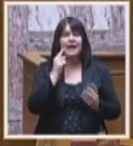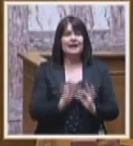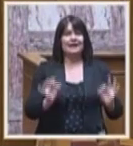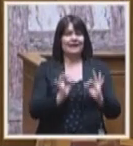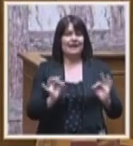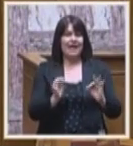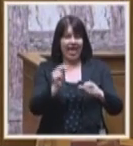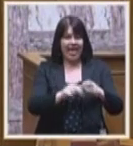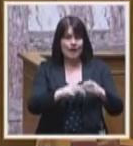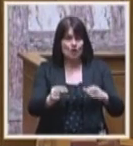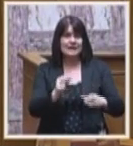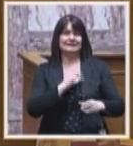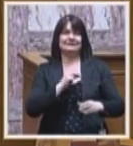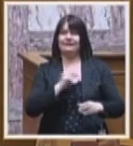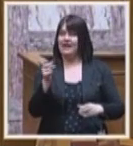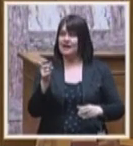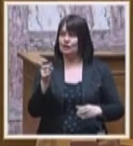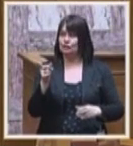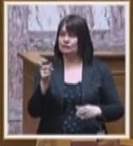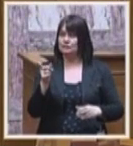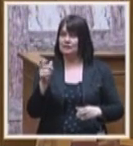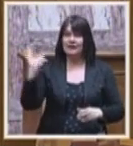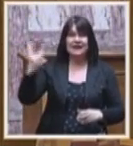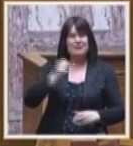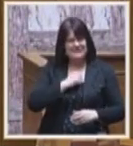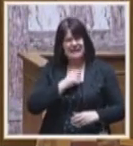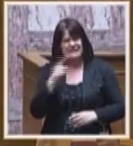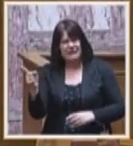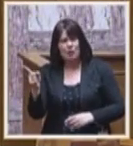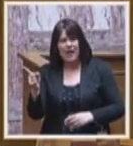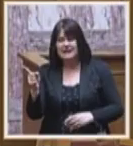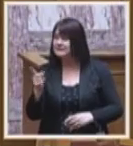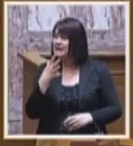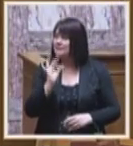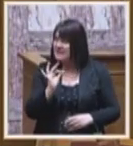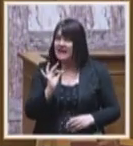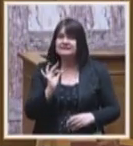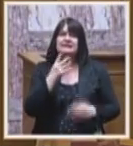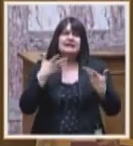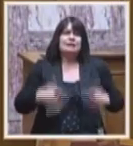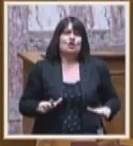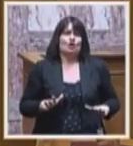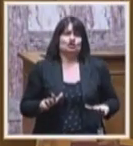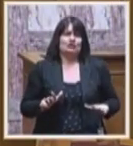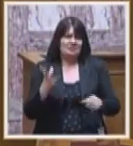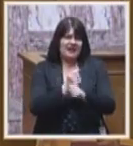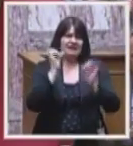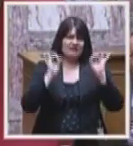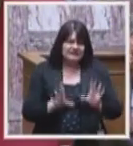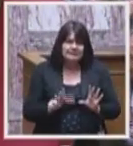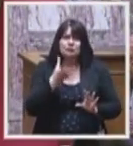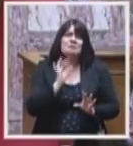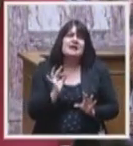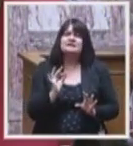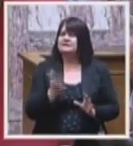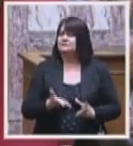λόγους. Αυτή είναι η εθνική φανέλα, κύριε Σαμαρά. Μάλλον γυρίσατε χωρίς φανέλα, ξεγυμνωμένος από την Ευρωπαϊκή